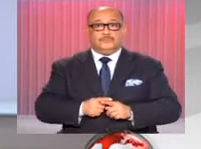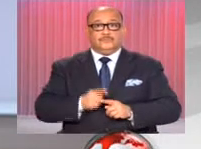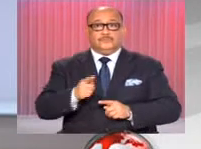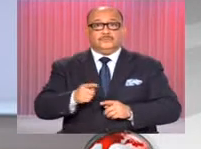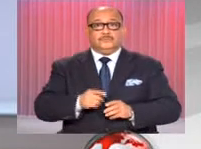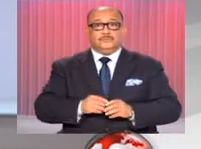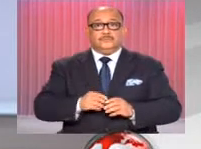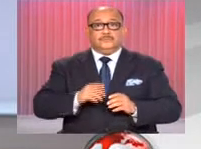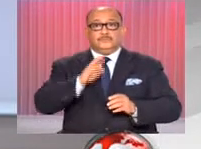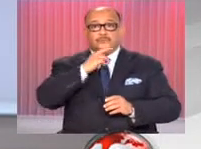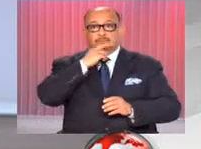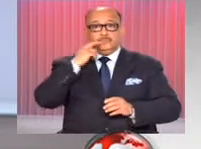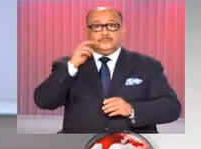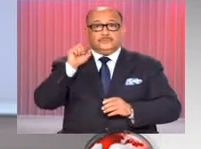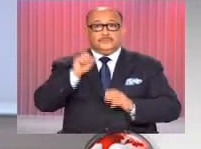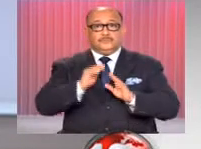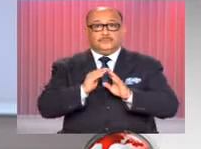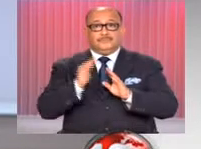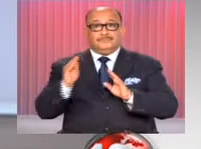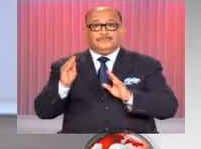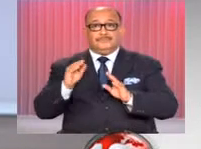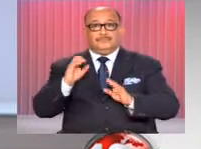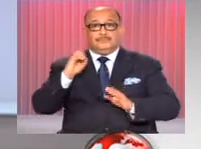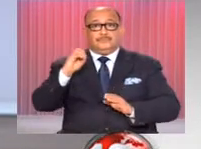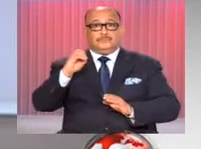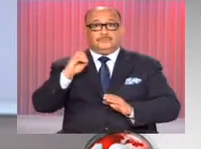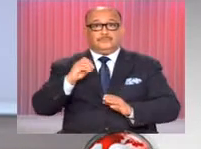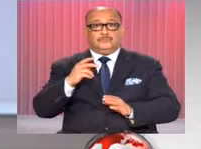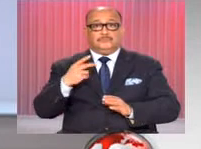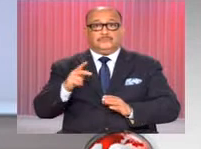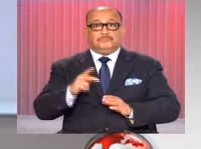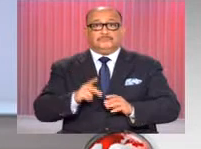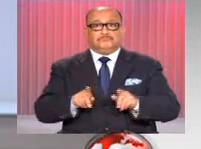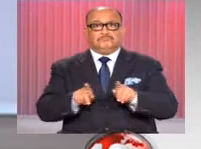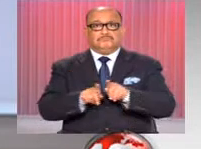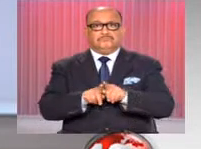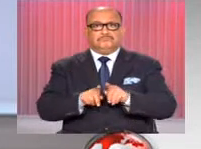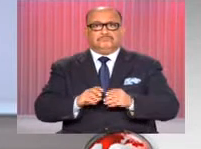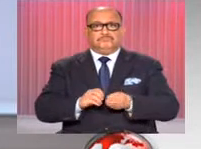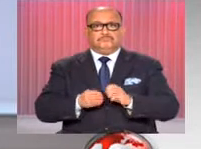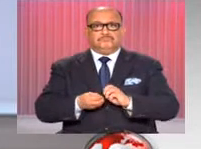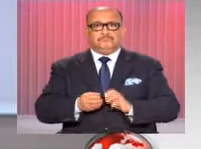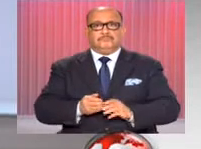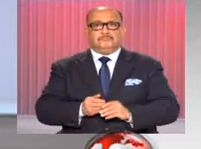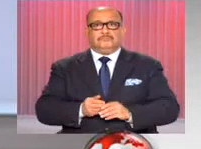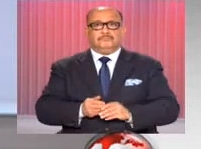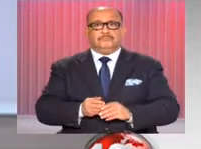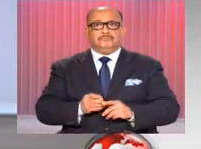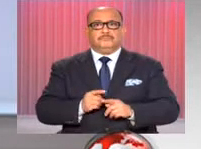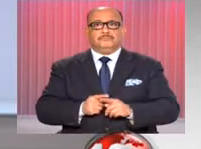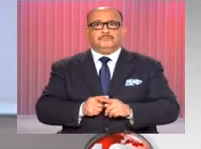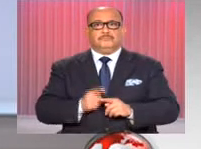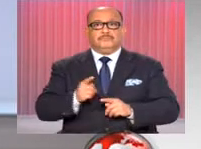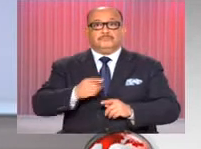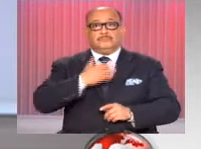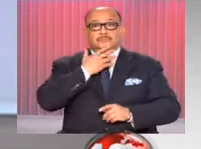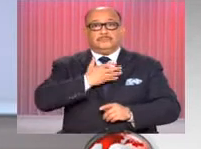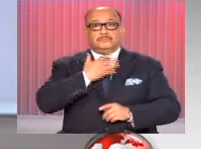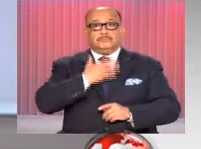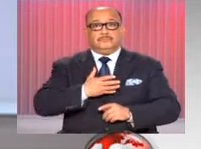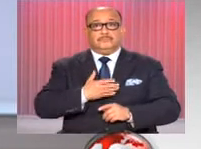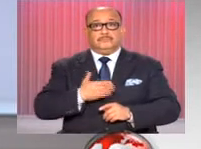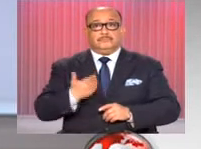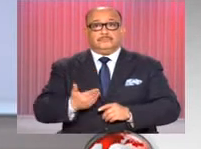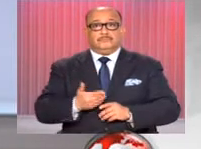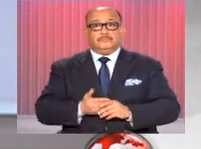كرواتيا الانتخابات الرئاسية لم تحسم بعد، ودور ثاني مرتقب الشهر المقبل، فيما تشيع طهران